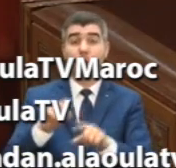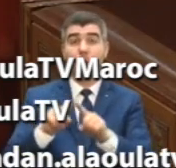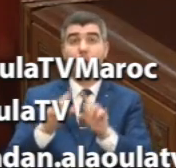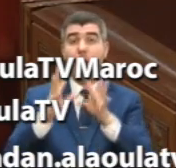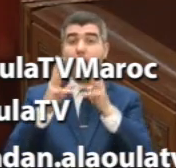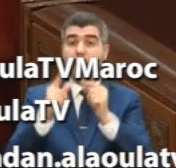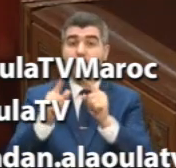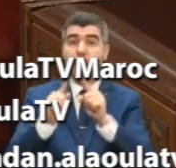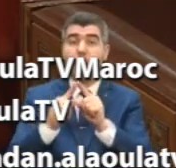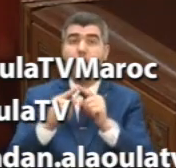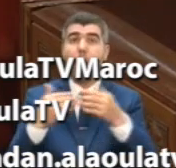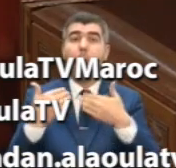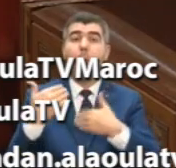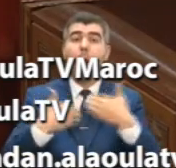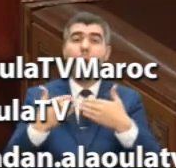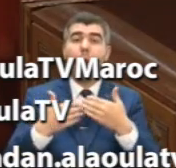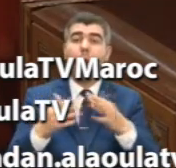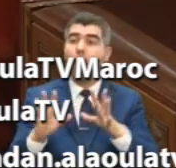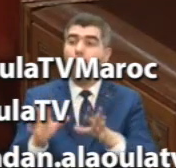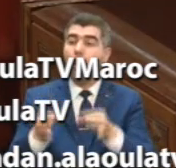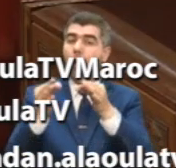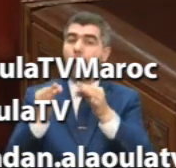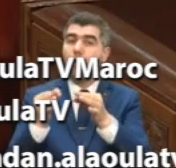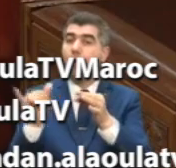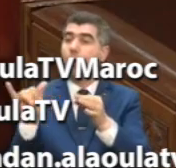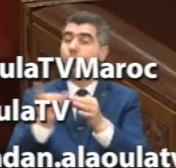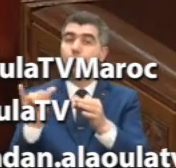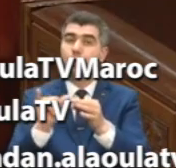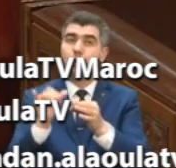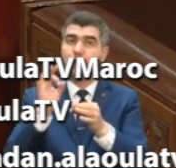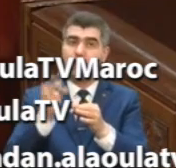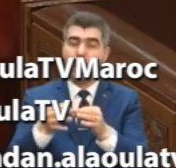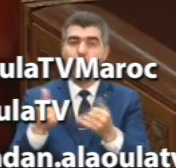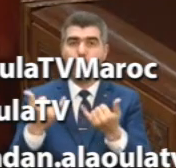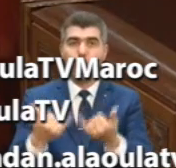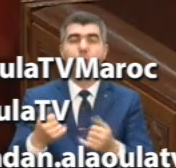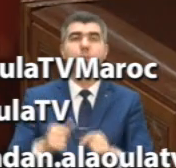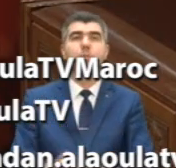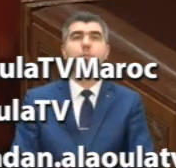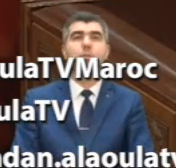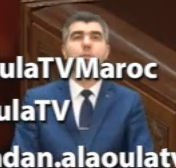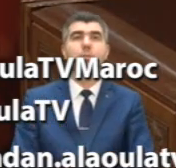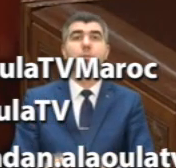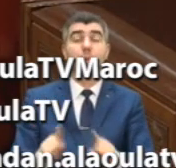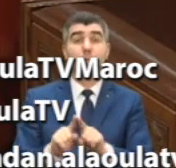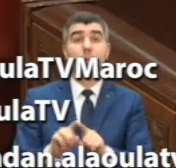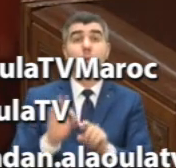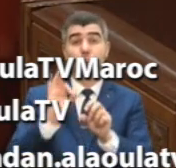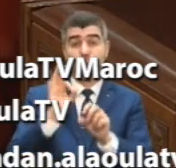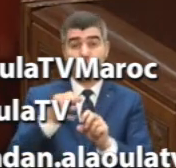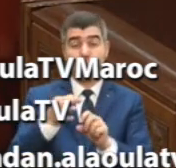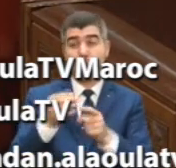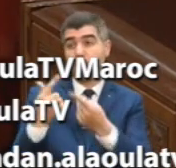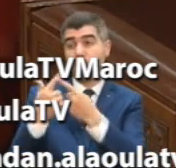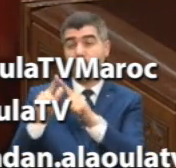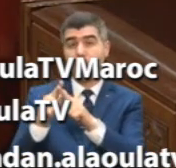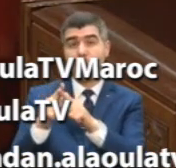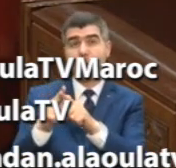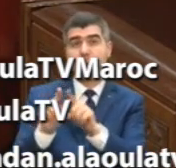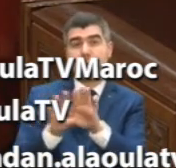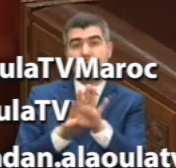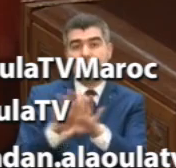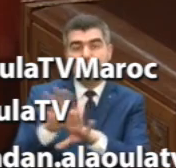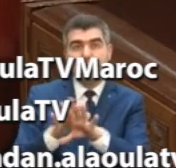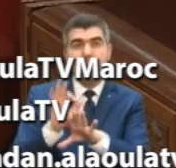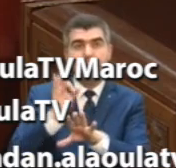ديال الإعاقة اللي درنا باش يعطينا المعطيات اللي كنبنيو عليها اليوم باش نقدروا نفعلوا مجموعة من المبادرات،